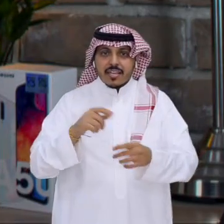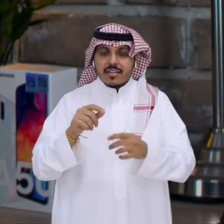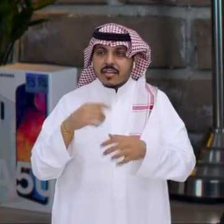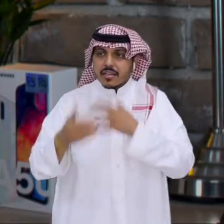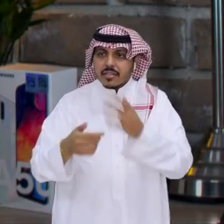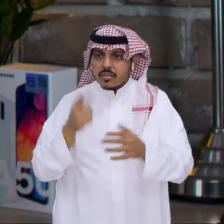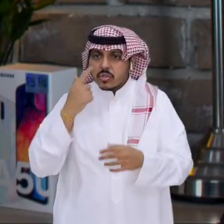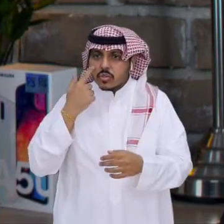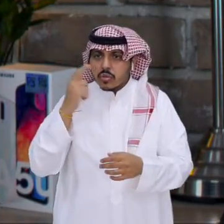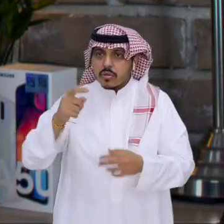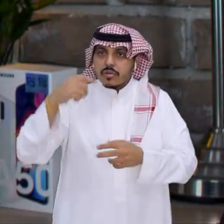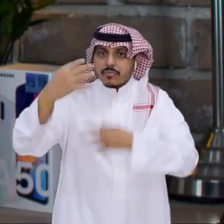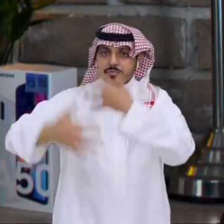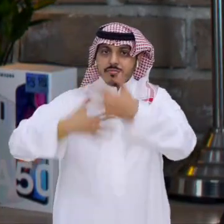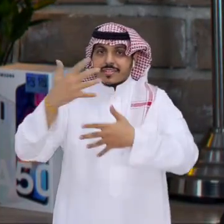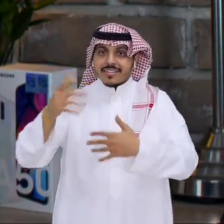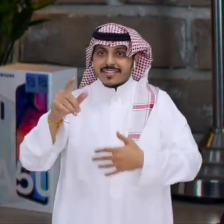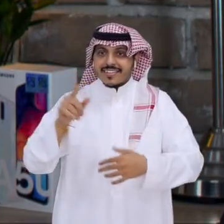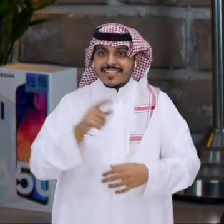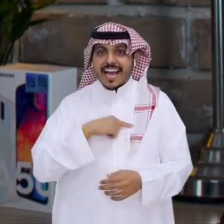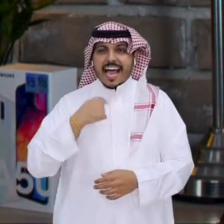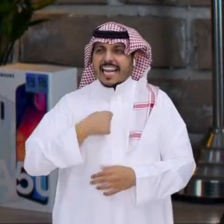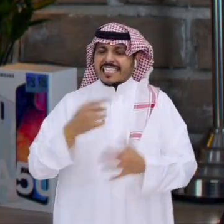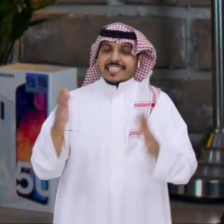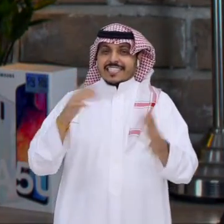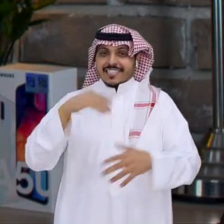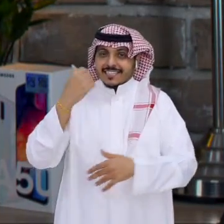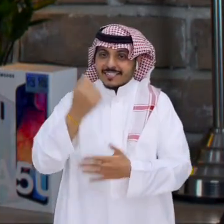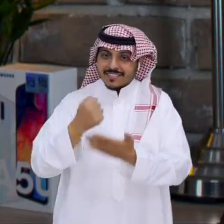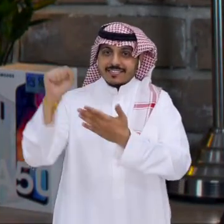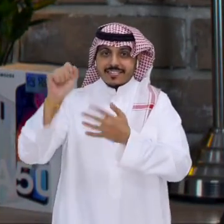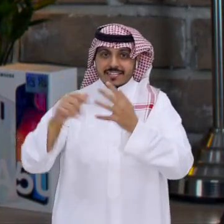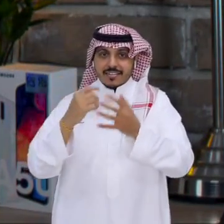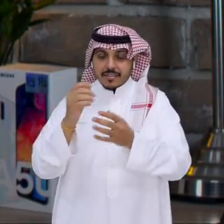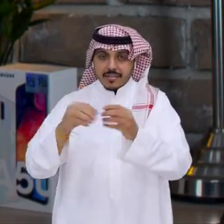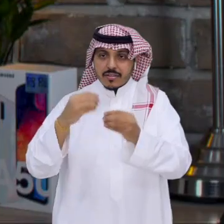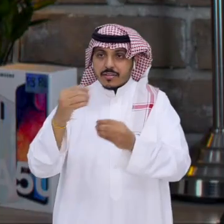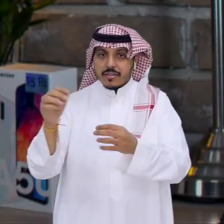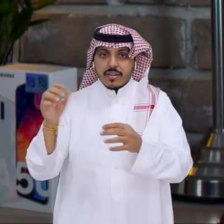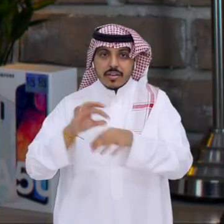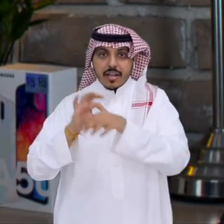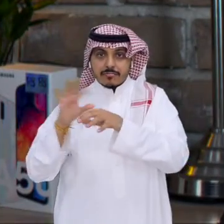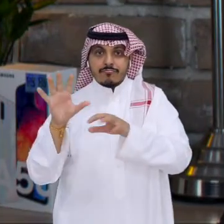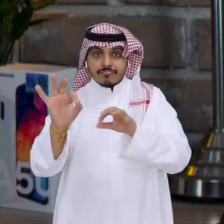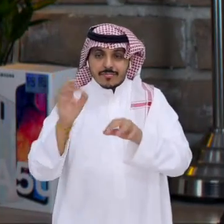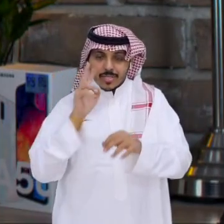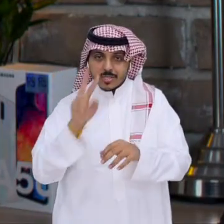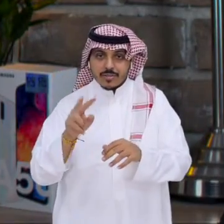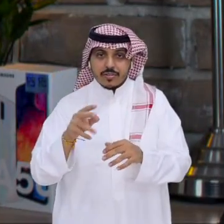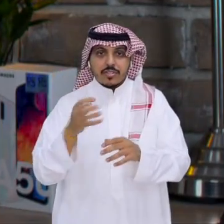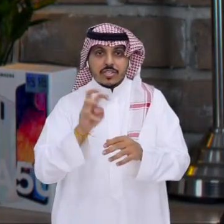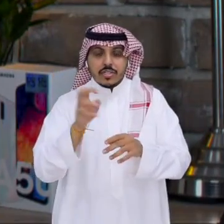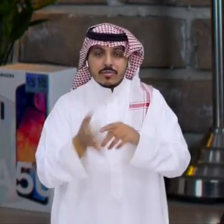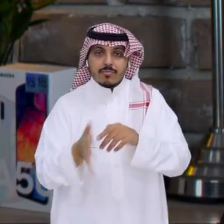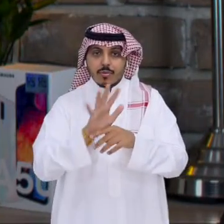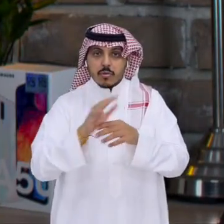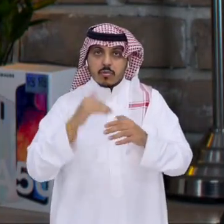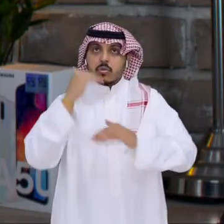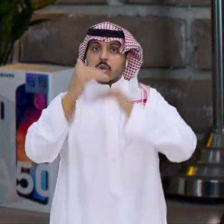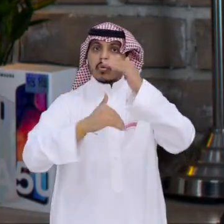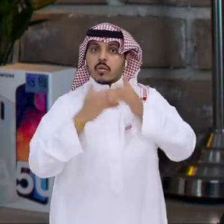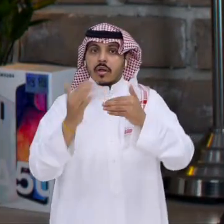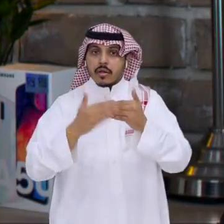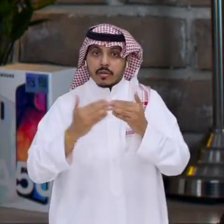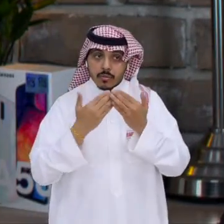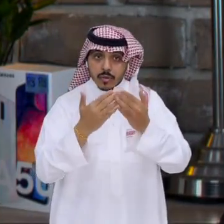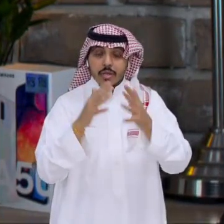يسوي تيست على الصفحه، سوي ريفرش قال اوه نو ميستيك، بعدين رجعوا سووا شالوا المستيك وضبطوها. هواوي شركه قاعده تطور نفسها بشكل جدا كبير وقاعده